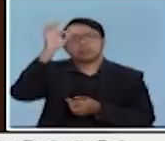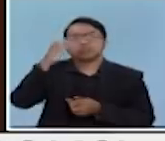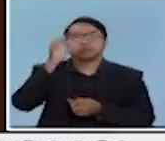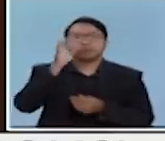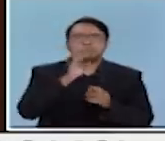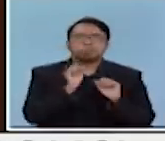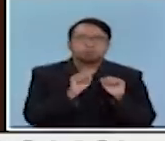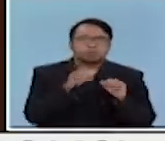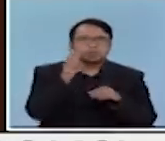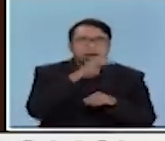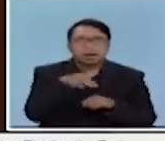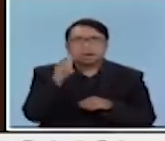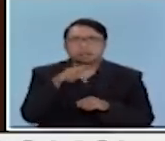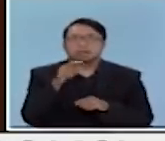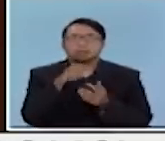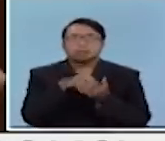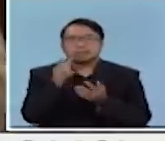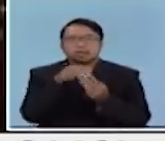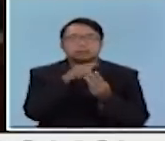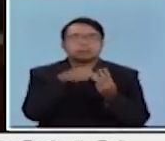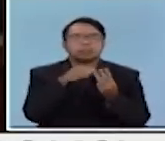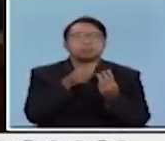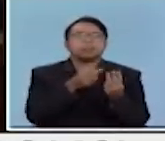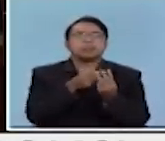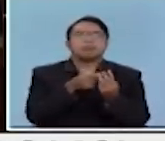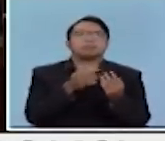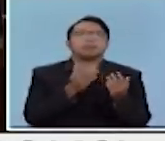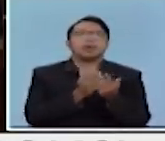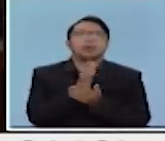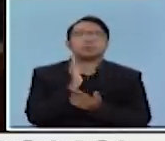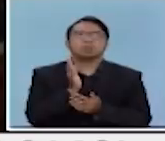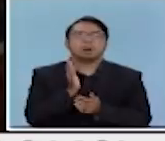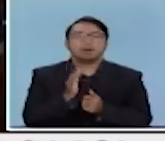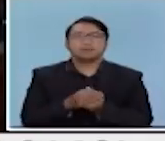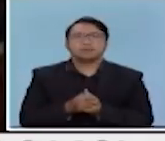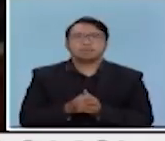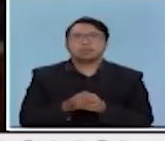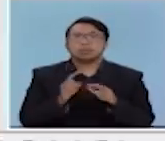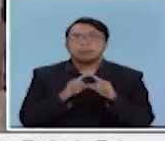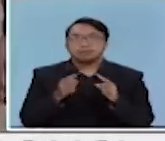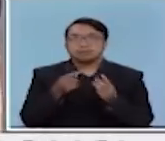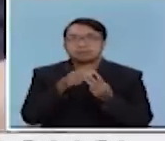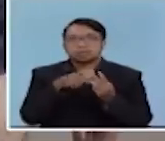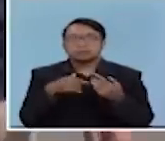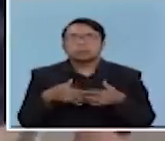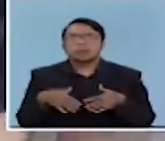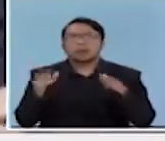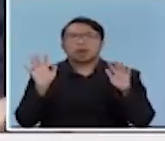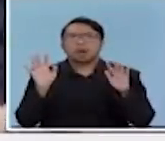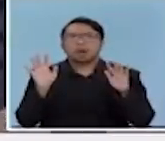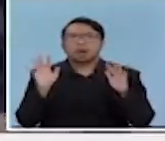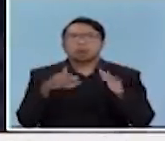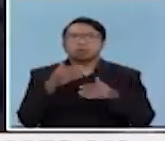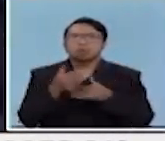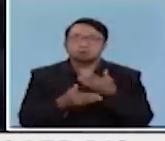dan rekannya atas dugaan pelanggaran Undang-Undang ITE. Namun Ferdian menghilang setelah kasusnya ramai. Sempat masuk